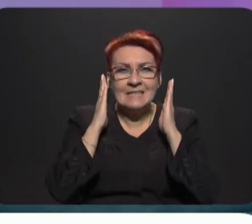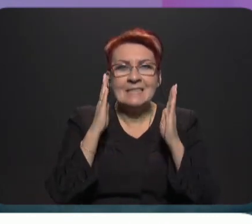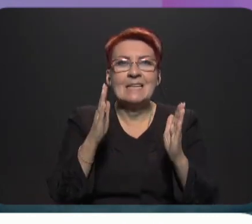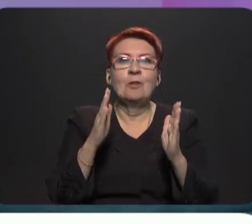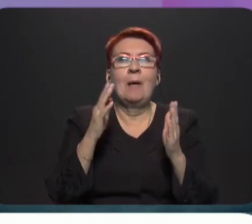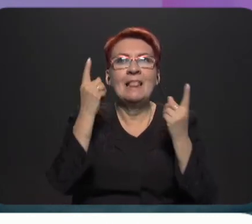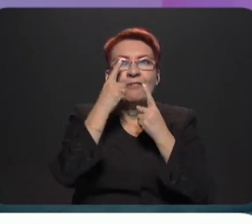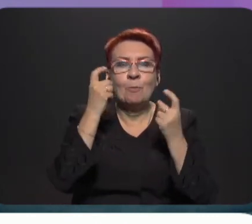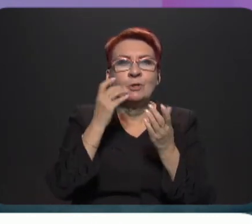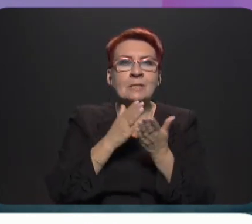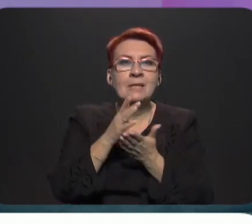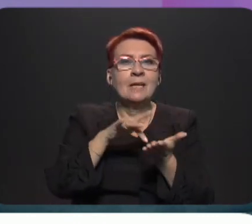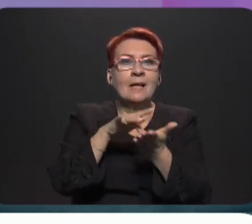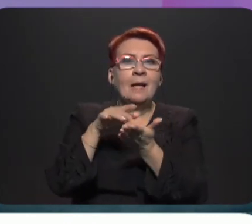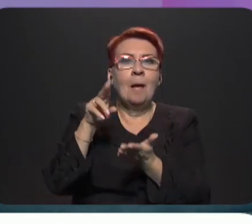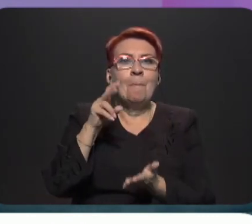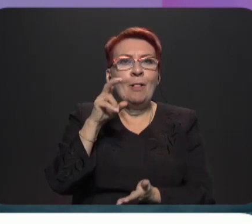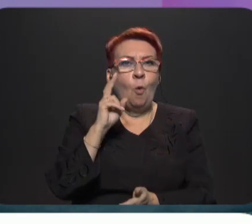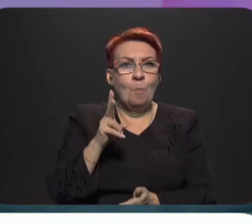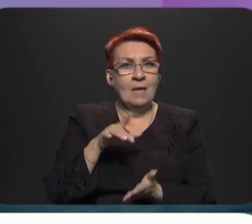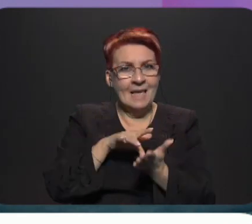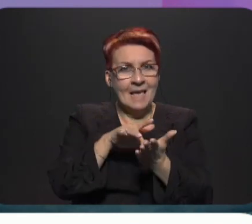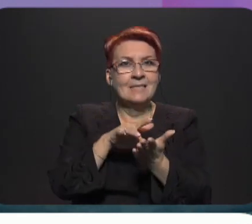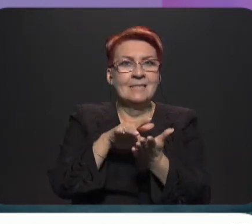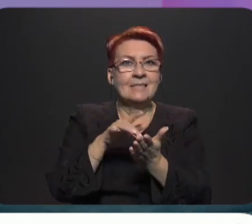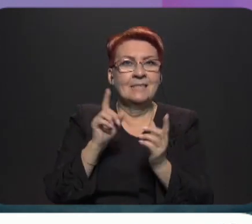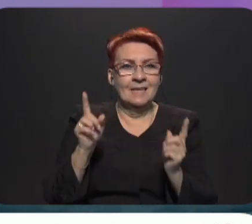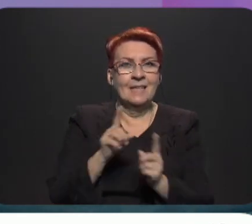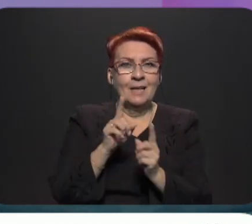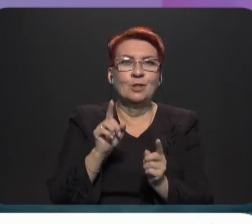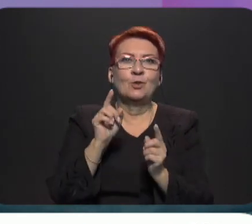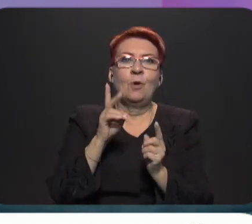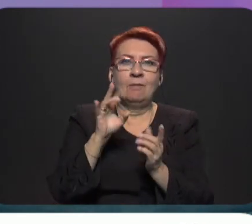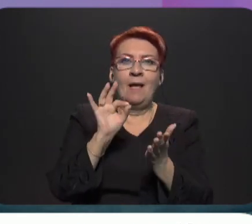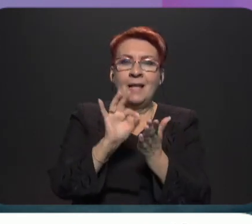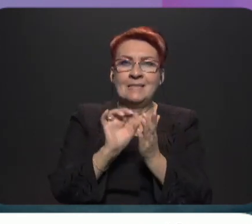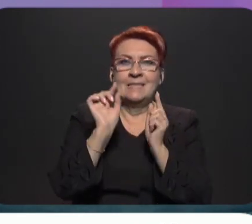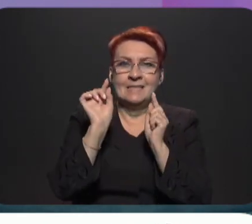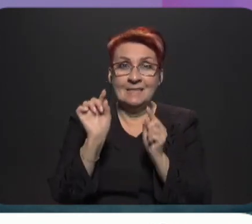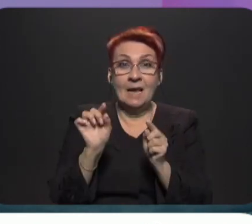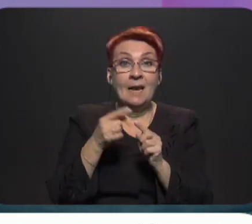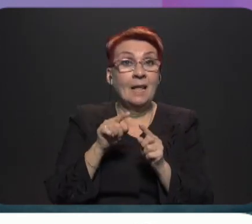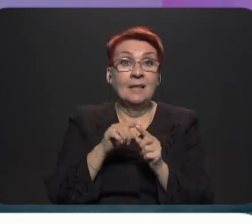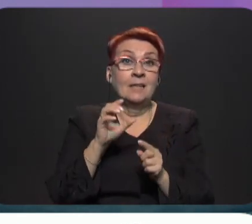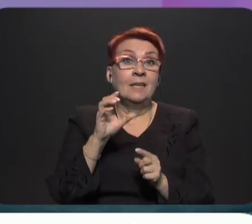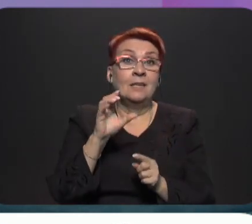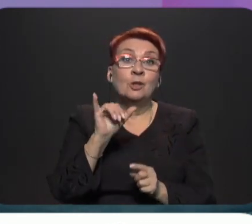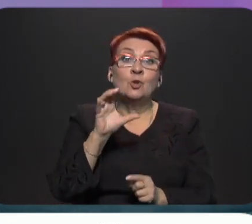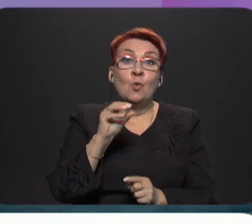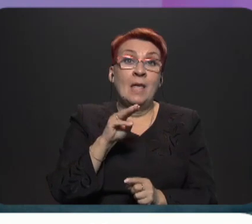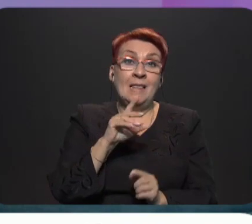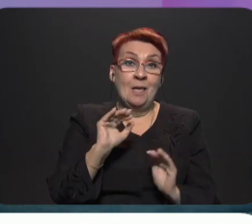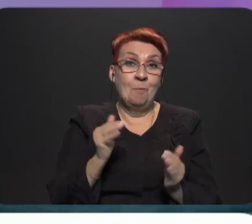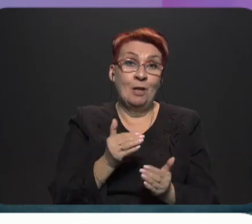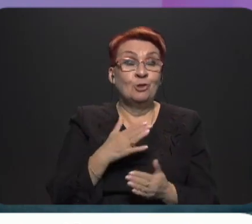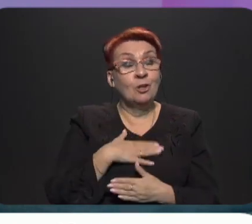тематически, информационно, как бы вот смотрим только на цель. И вот этой суеты становится меньше. Следовательно,